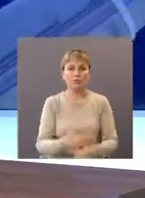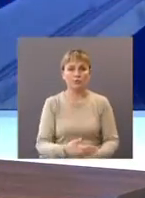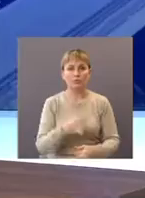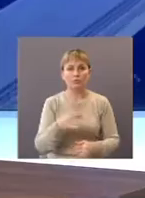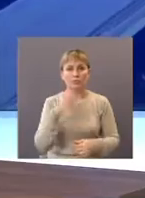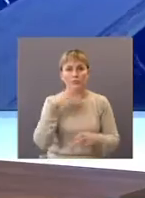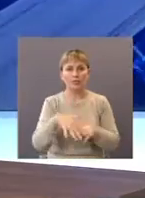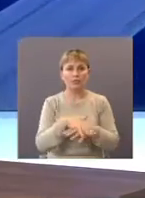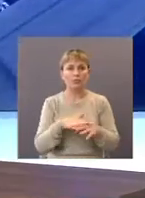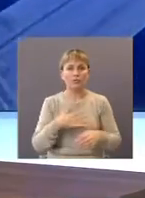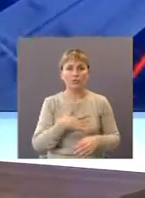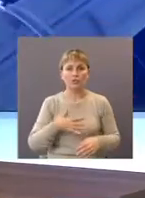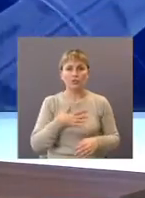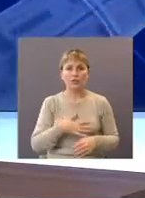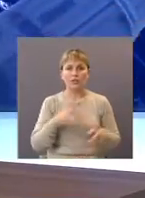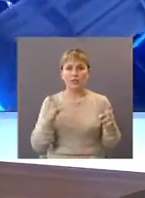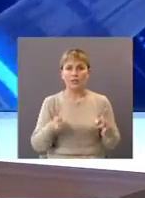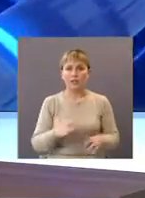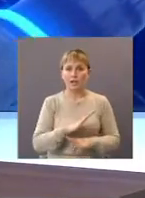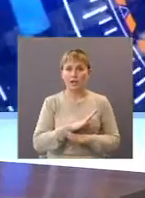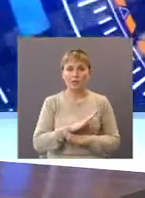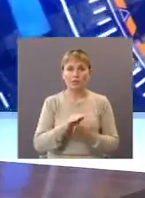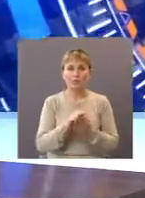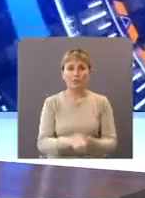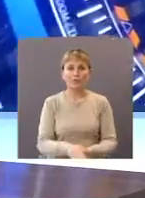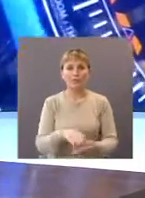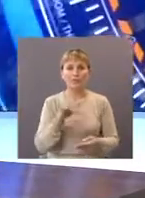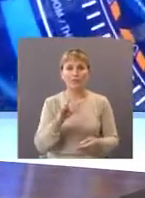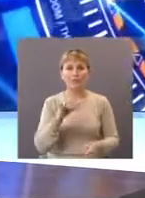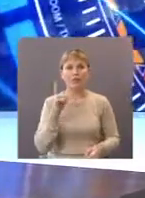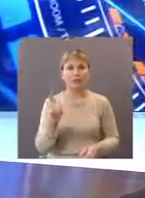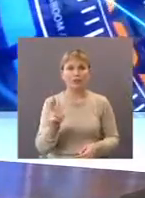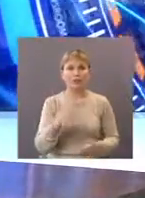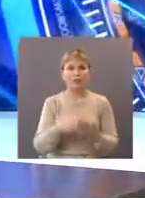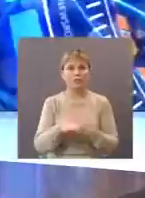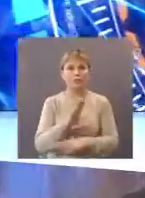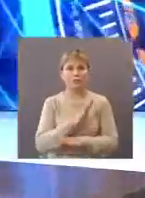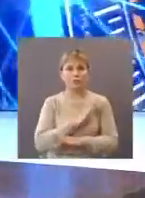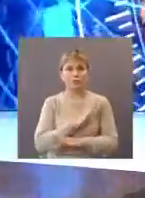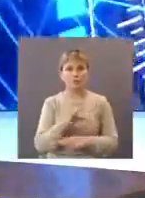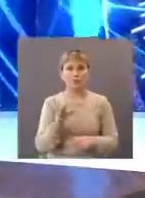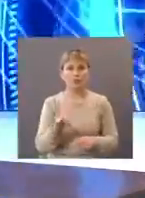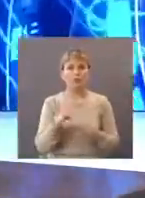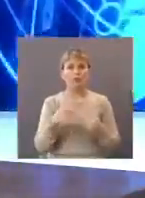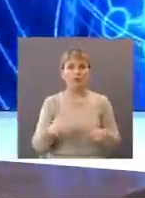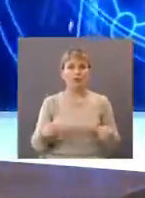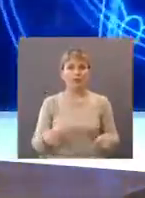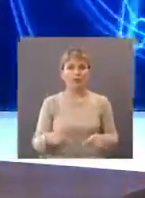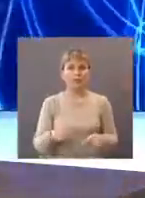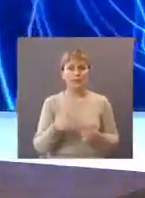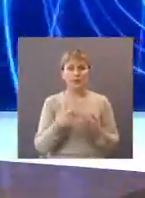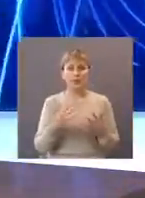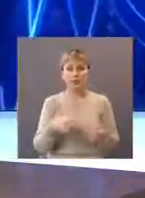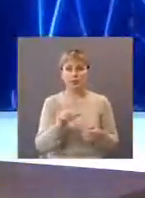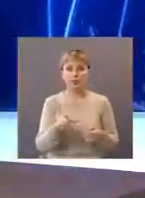братский народ переживал траур. Прежний узбекский лидер Ислам Каримов ушел из жизни, но вопреки некоторым прогнозам западных